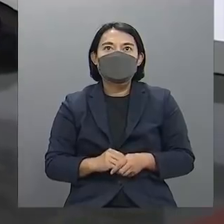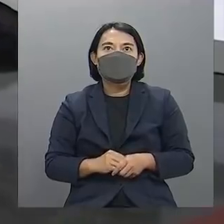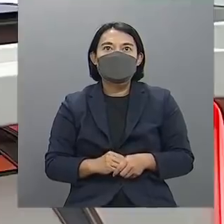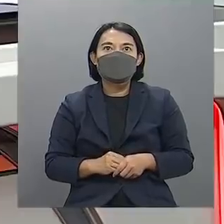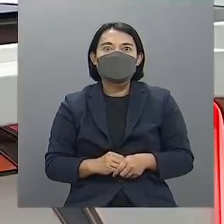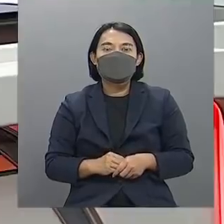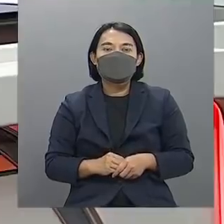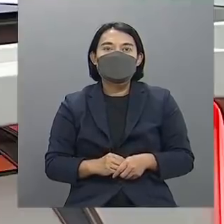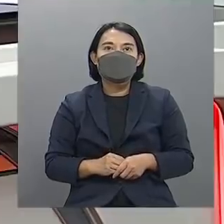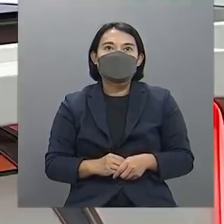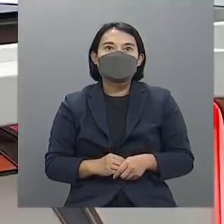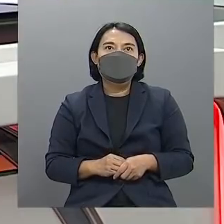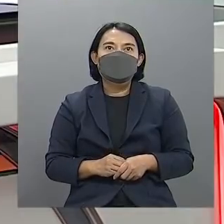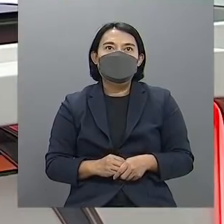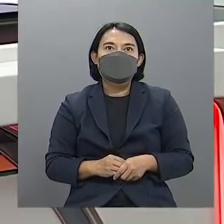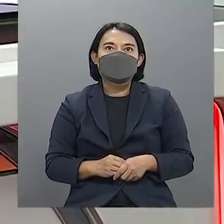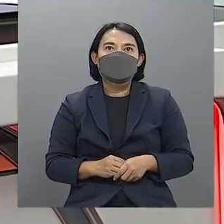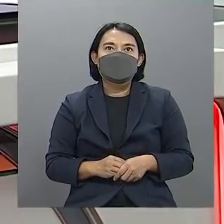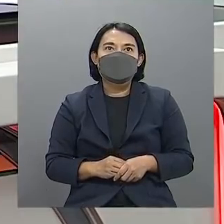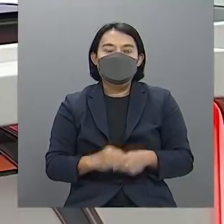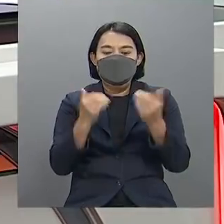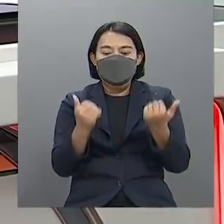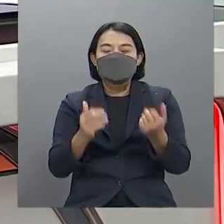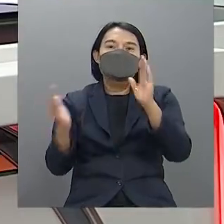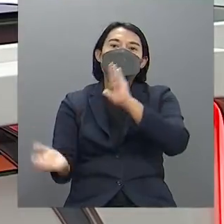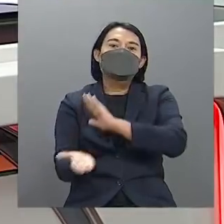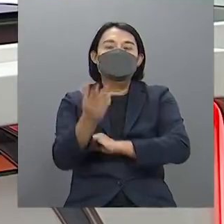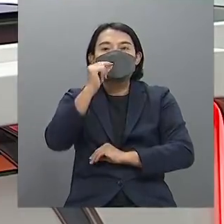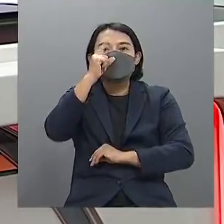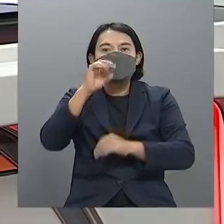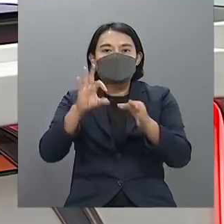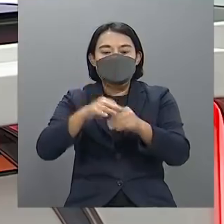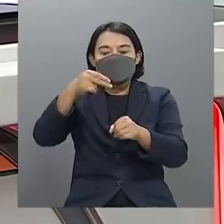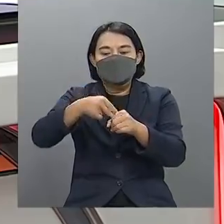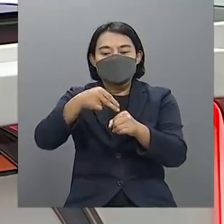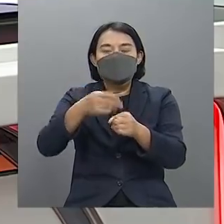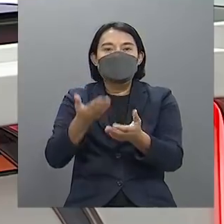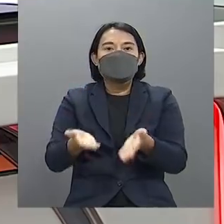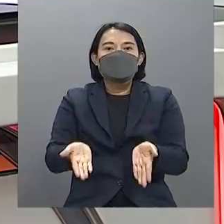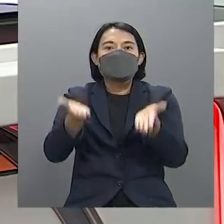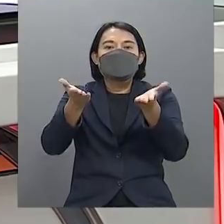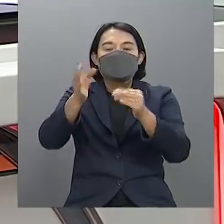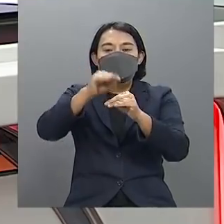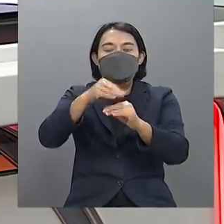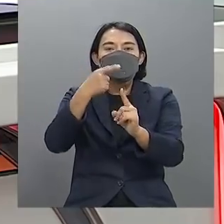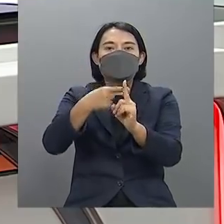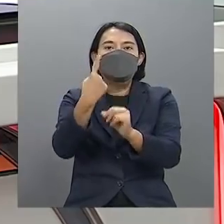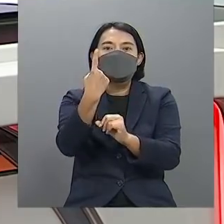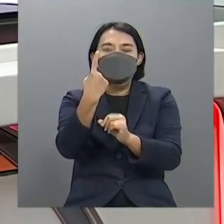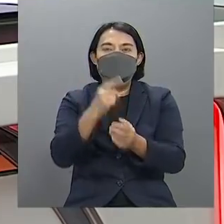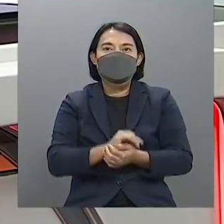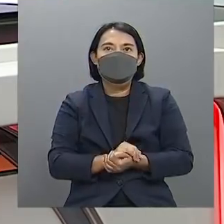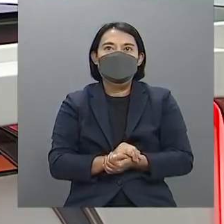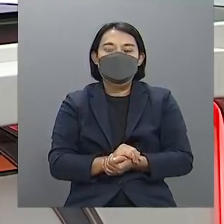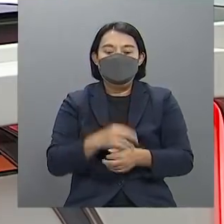ผู้ชมเช้าวันนี้เราตื่นมาพร้อมกับราคาน้ำมันใหม่ล่าสุดเลยนะคะพุ่งขึ้นมาอีก1บาทเต็มๆต่อลิตรของน้ำมันเบนซิน